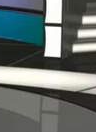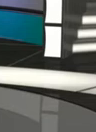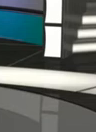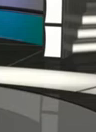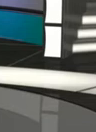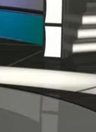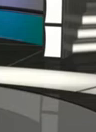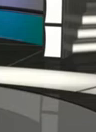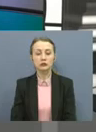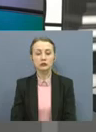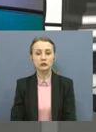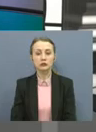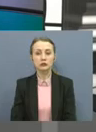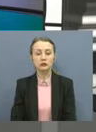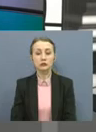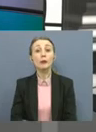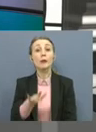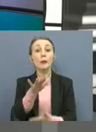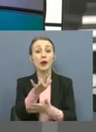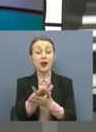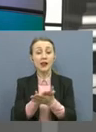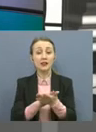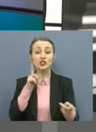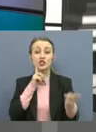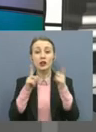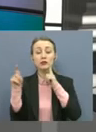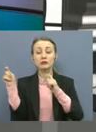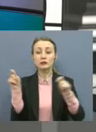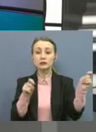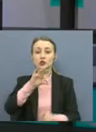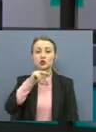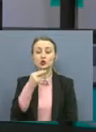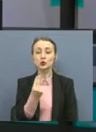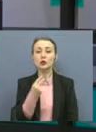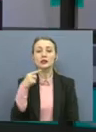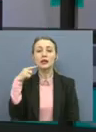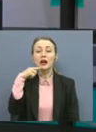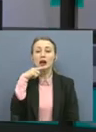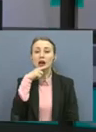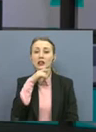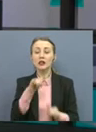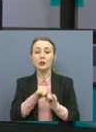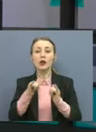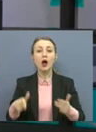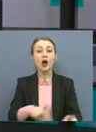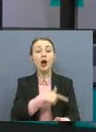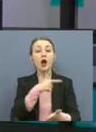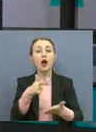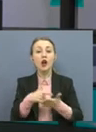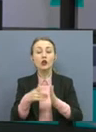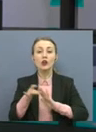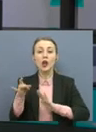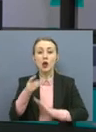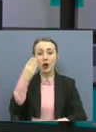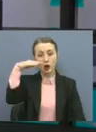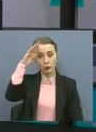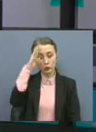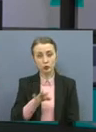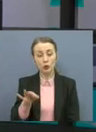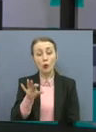Хош, Абай Әлжановтың мәселесін енді облыс әкімі өзі шешетін болады. Неге бірден қызметінен босатпадыңыздар деген тілшілердің